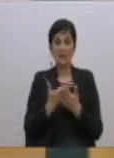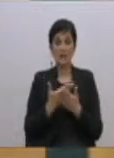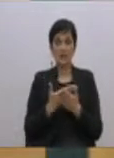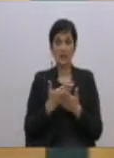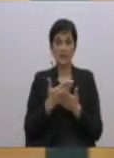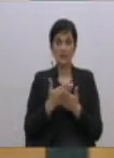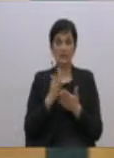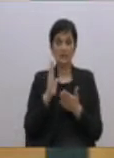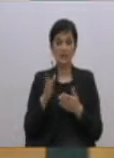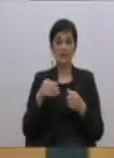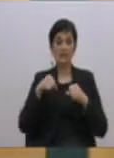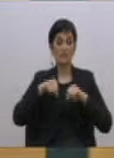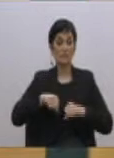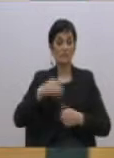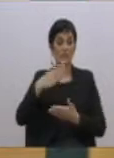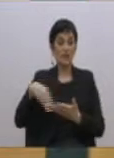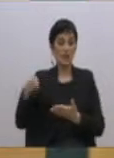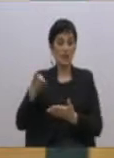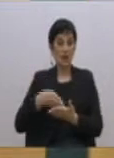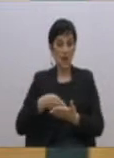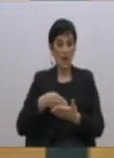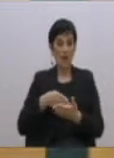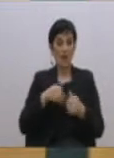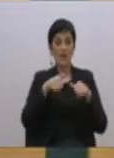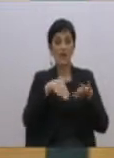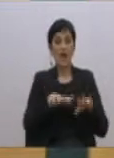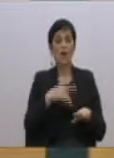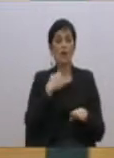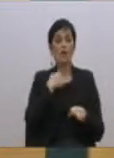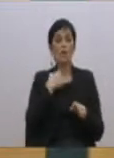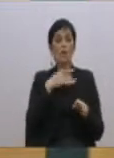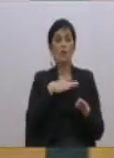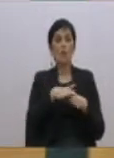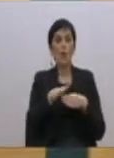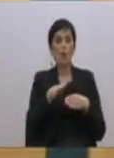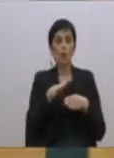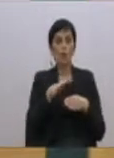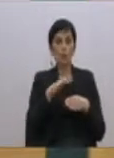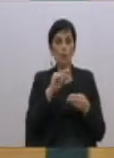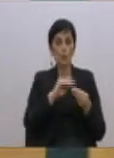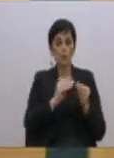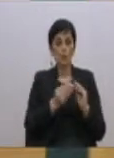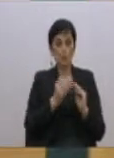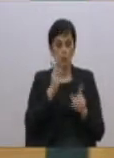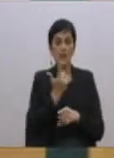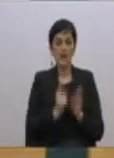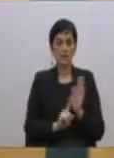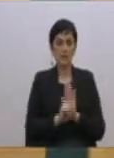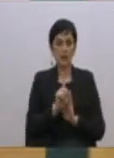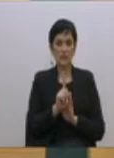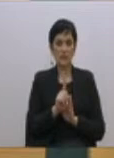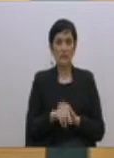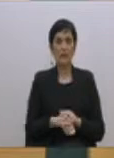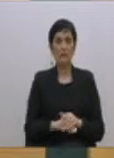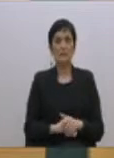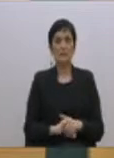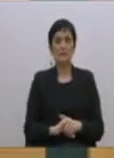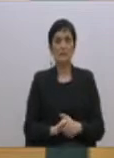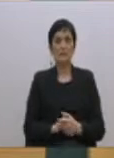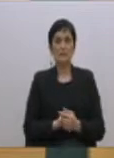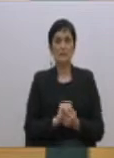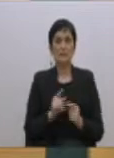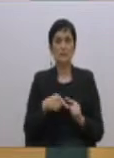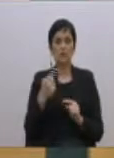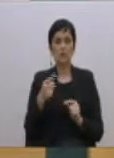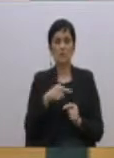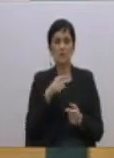ce odile bis, mire bis, corumis, problema dat gebam și tu ai și proces de aici, oba helah. Și am de ghisa